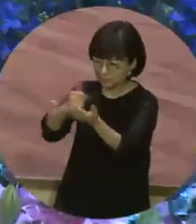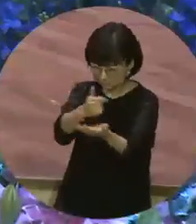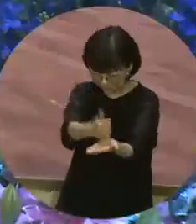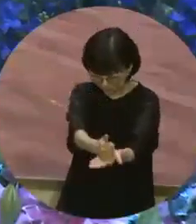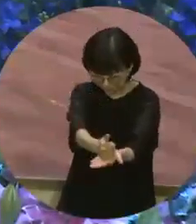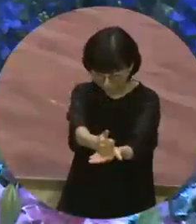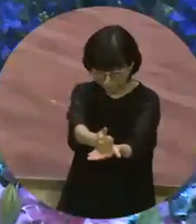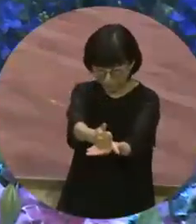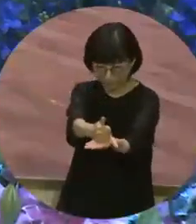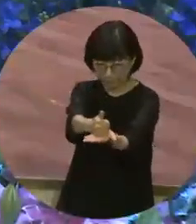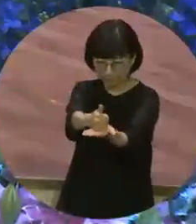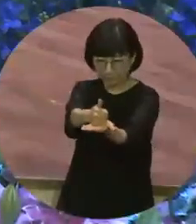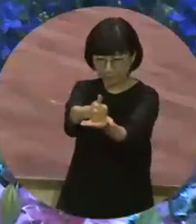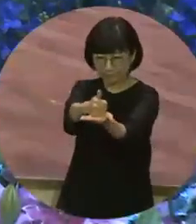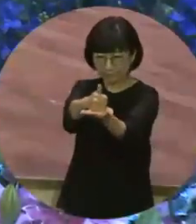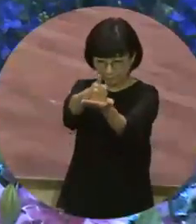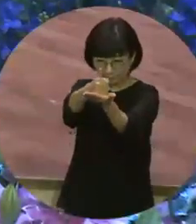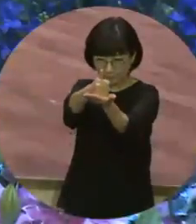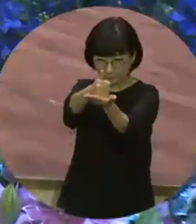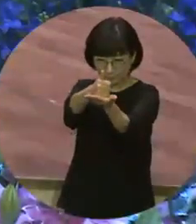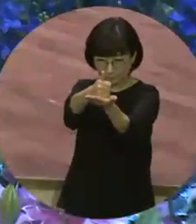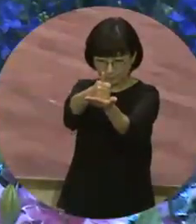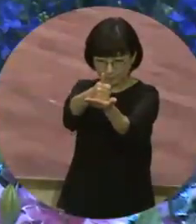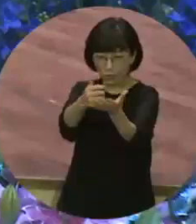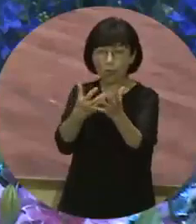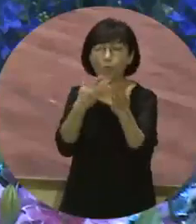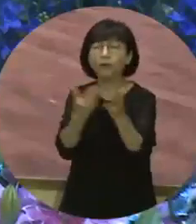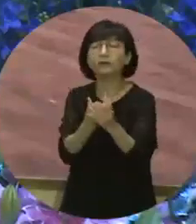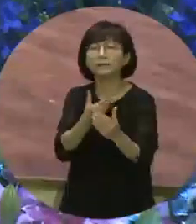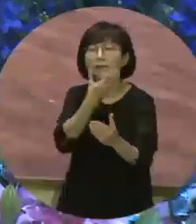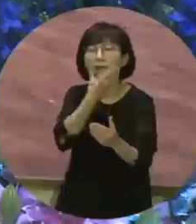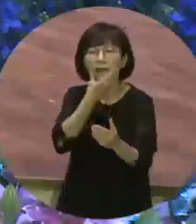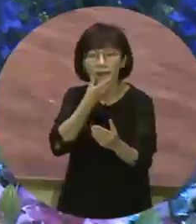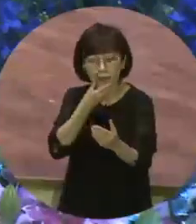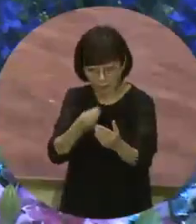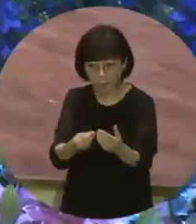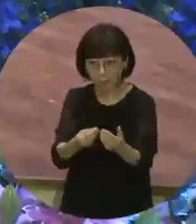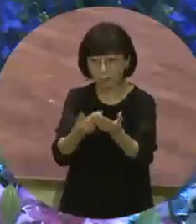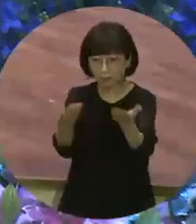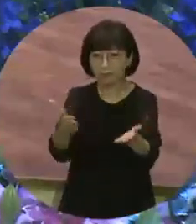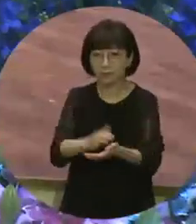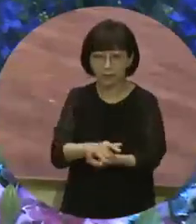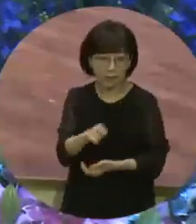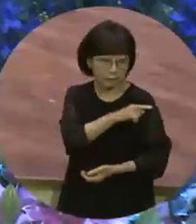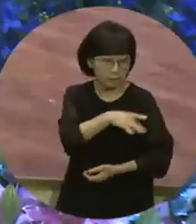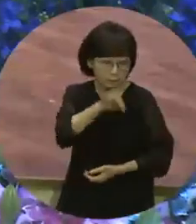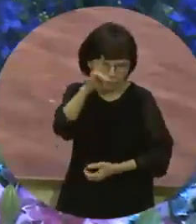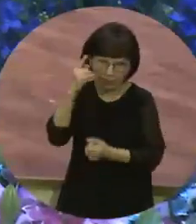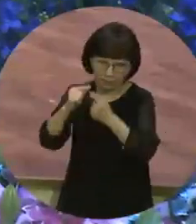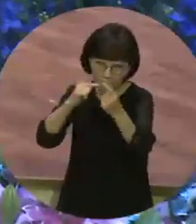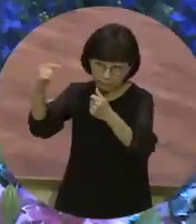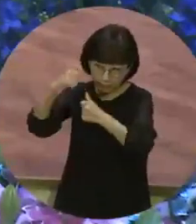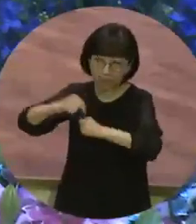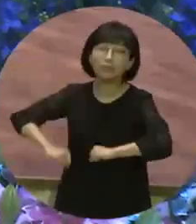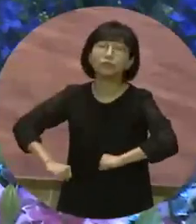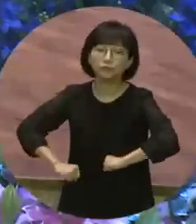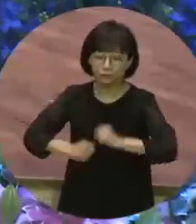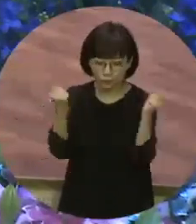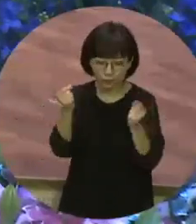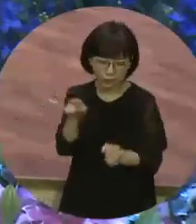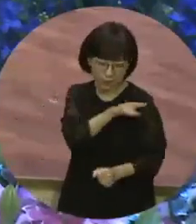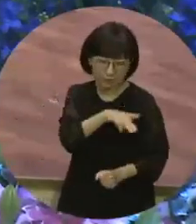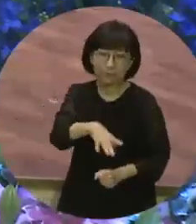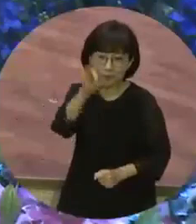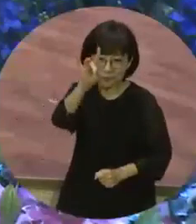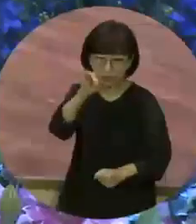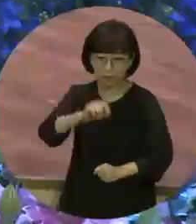어떻게 해요? 절대 행복 속으로 들어가게 해줬어. 자, 절대 순종부터 시작되는 거예요. 아멘. 순종이 되어야